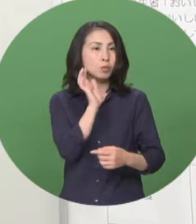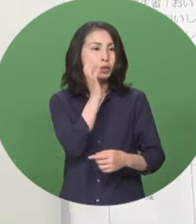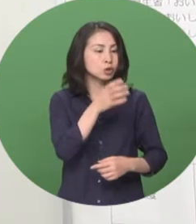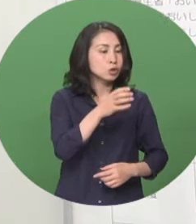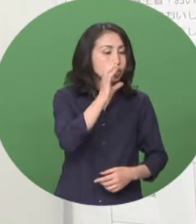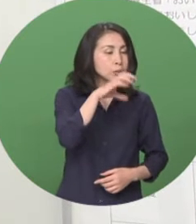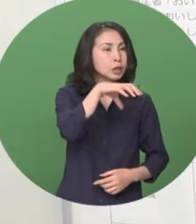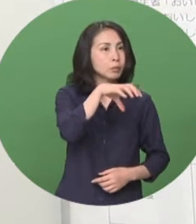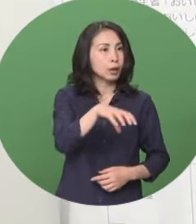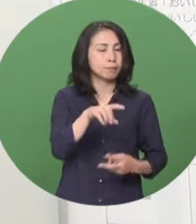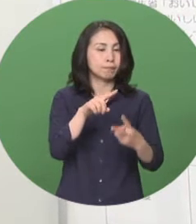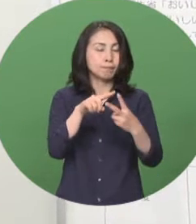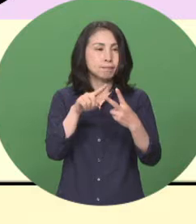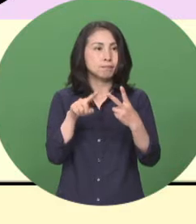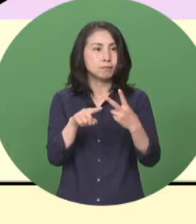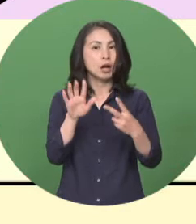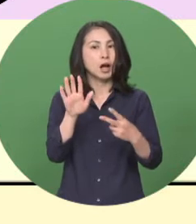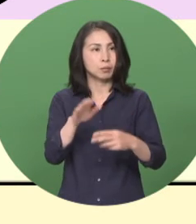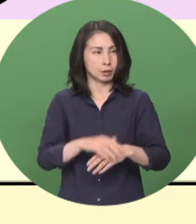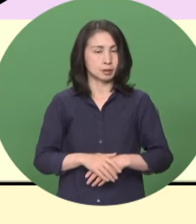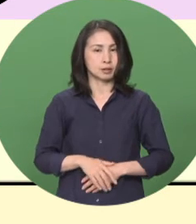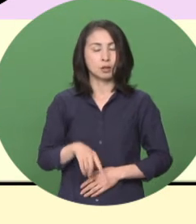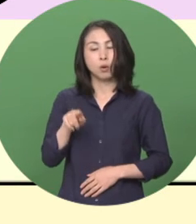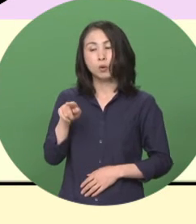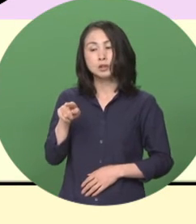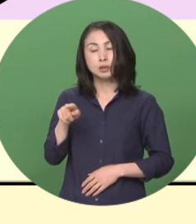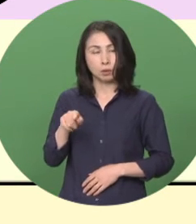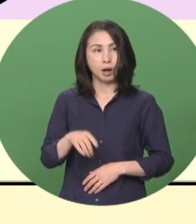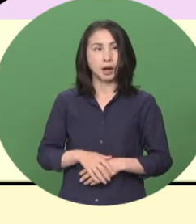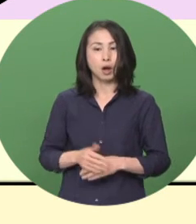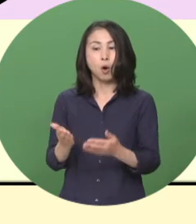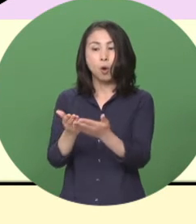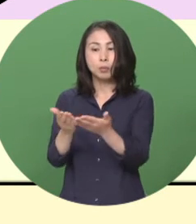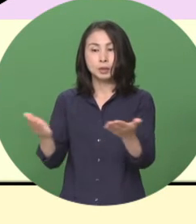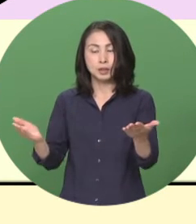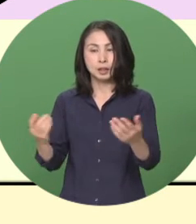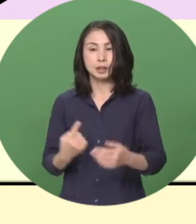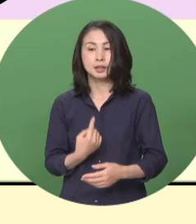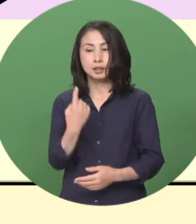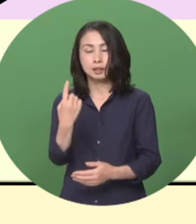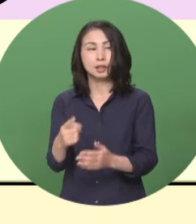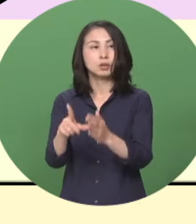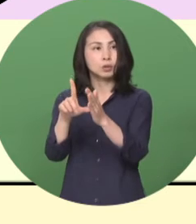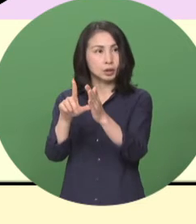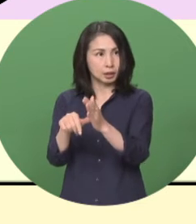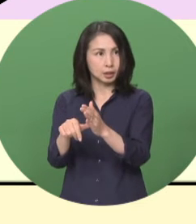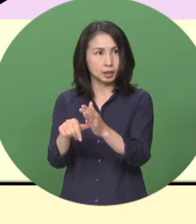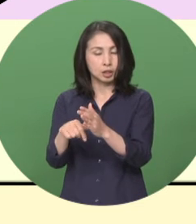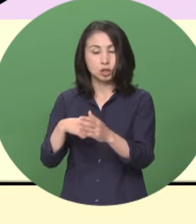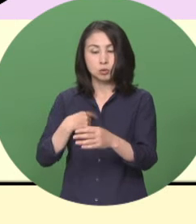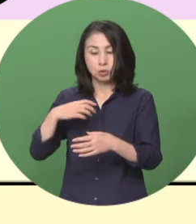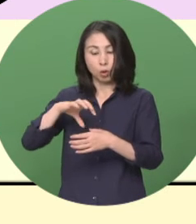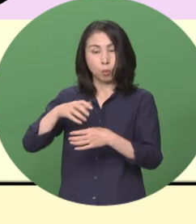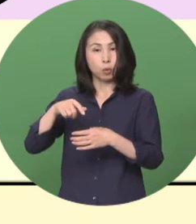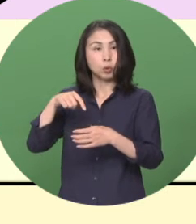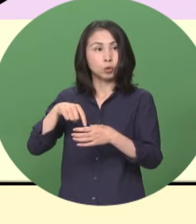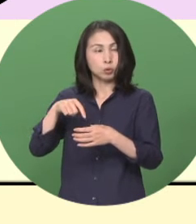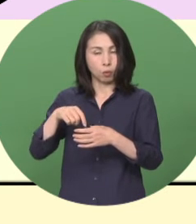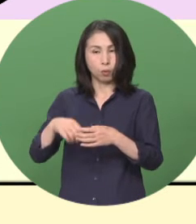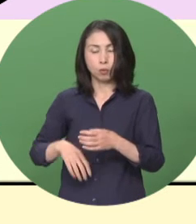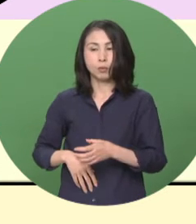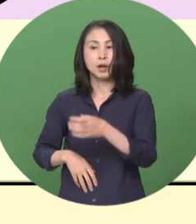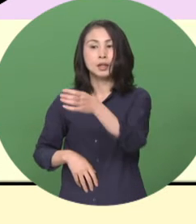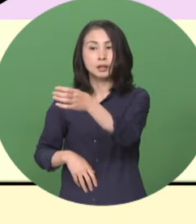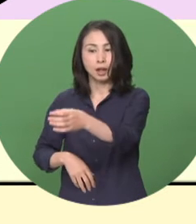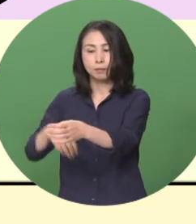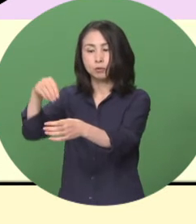。給水スポットというのはですね、お店をご利用していただいた方に、うん、まあ、自分がお持ちのマイボ